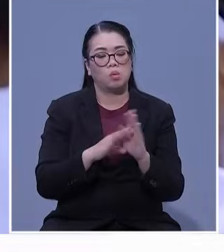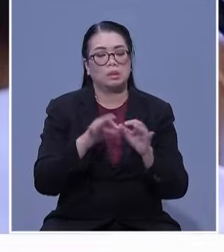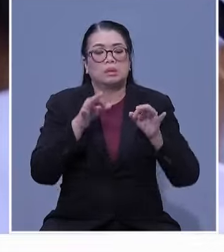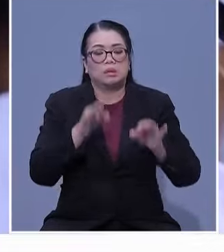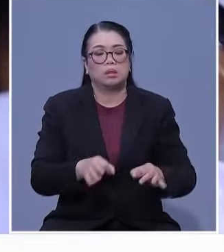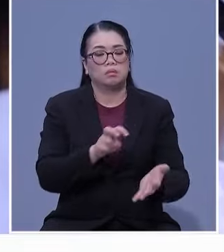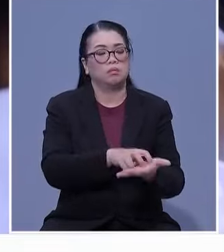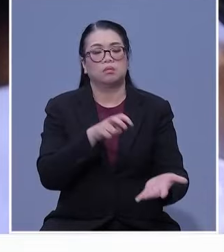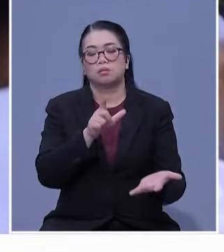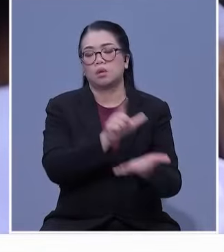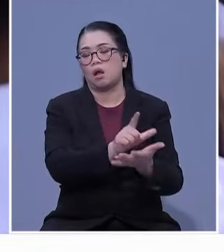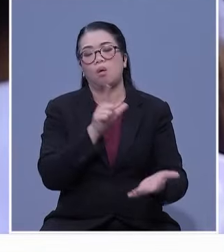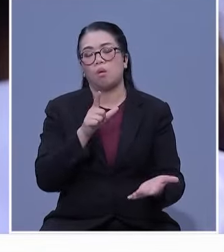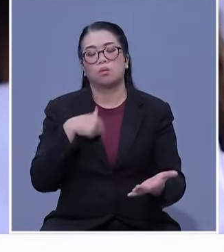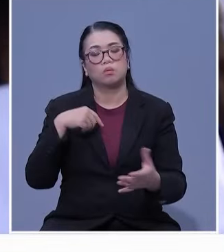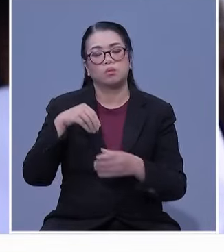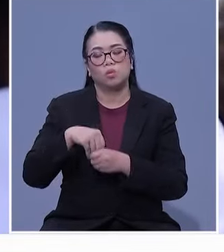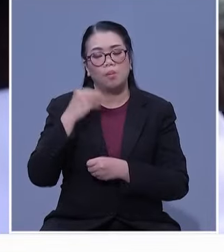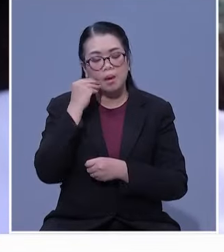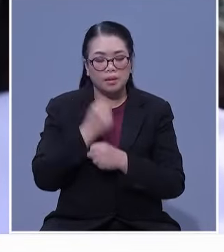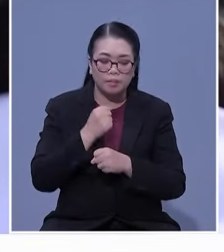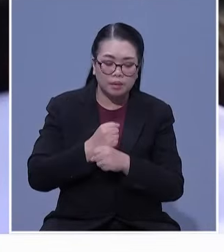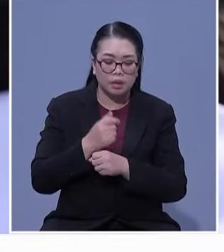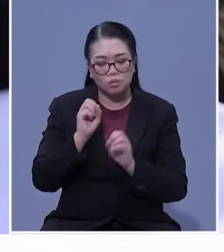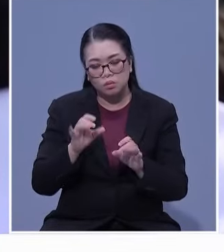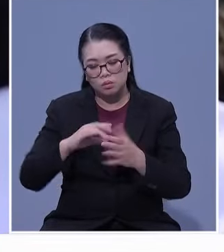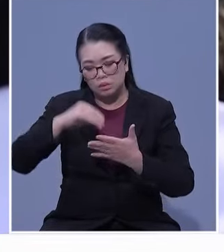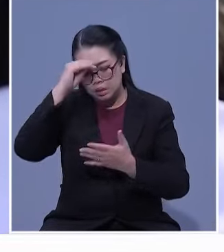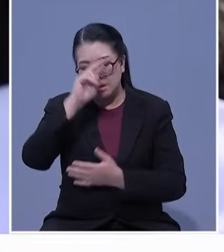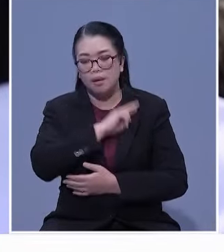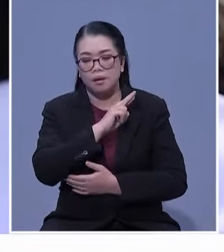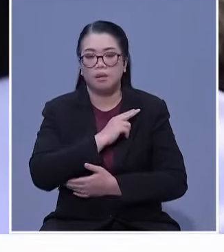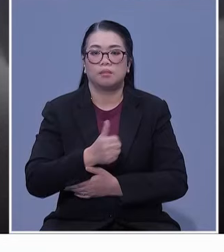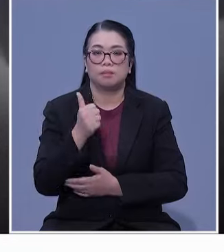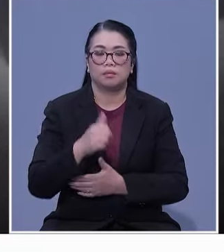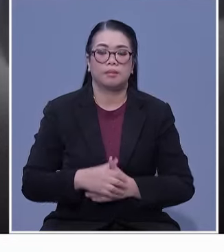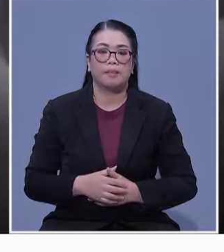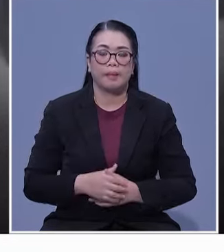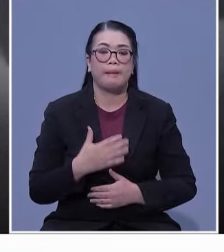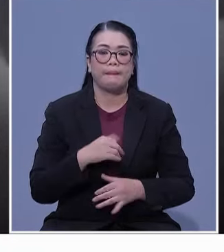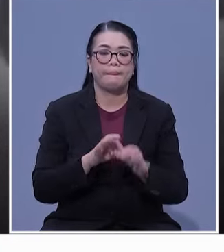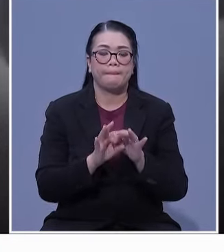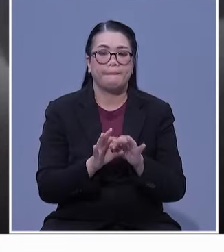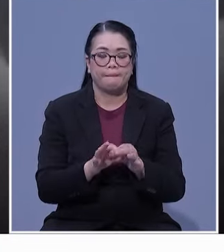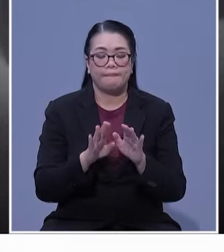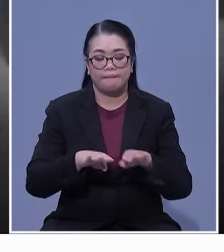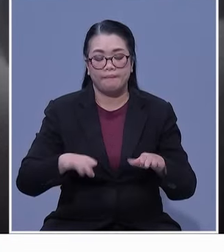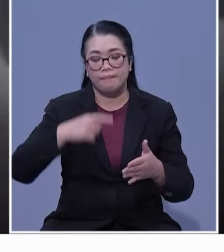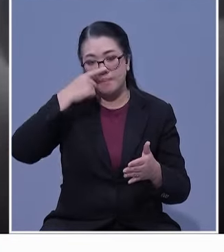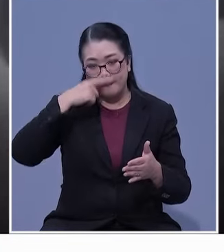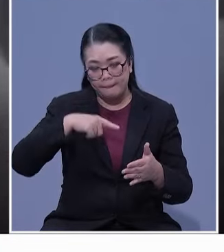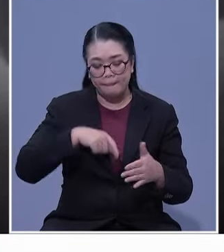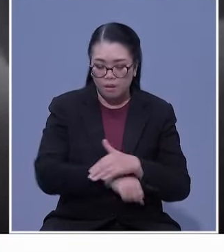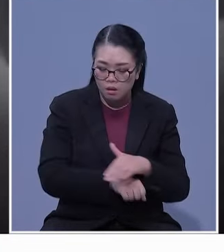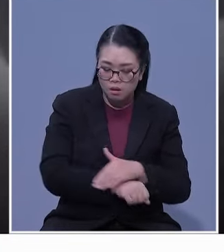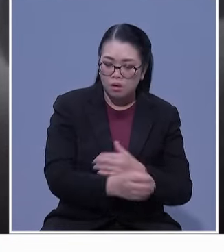การเอาลูกตัวเองออกจากระบบการศึกษานะครับคือน่าเป็นห่วงมากเพราะว่าเด็กไทยเราเกิด